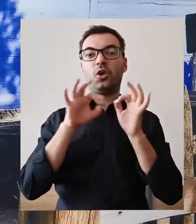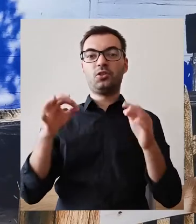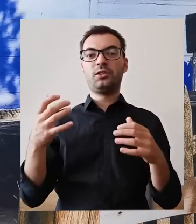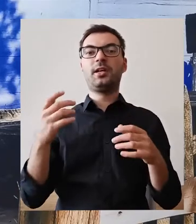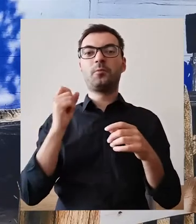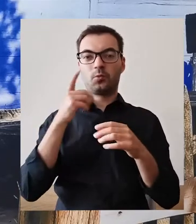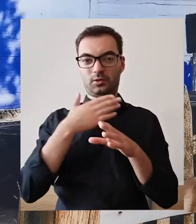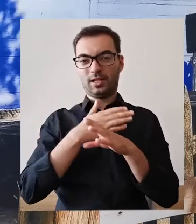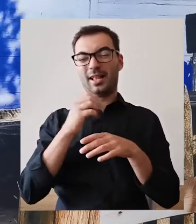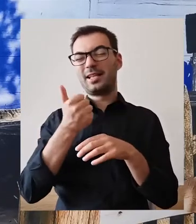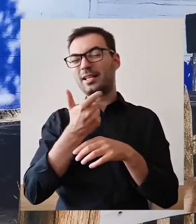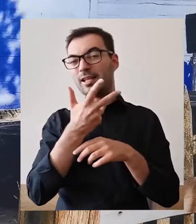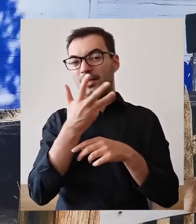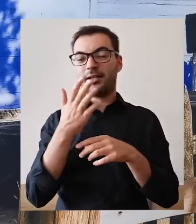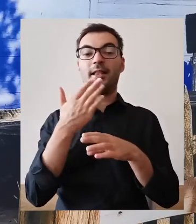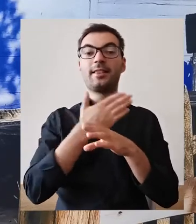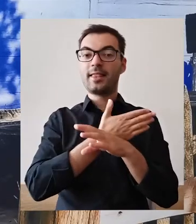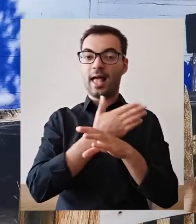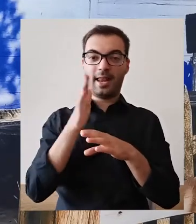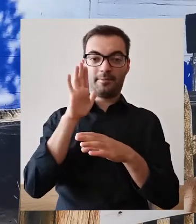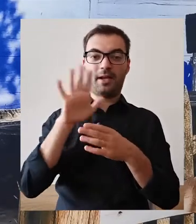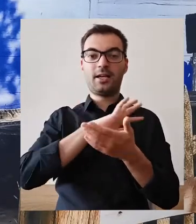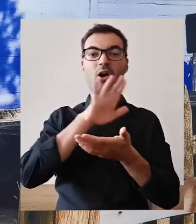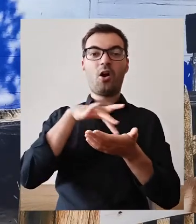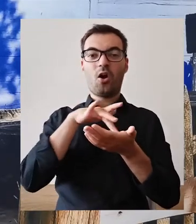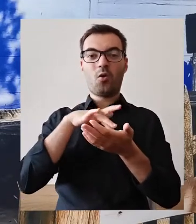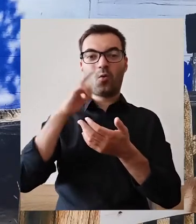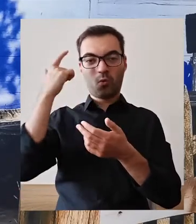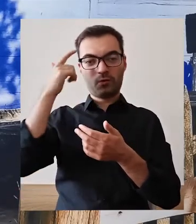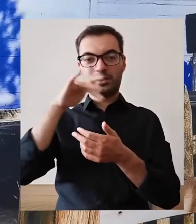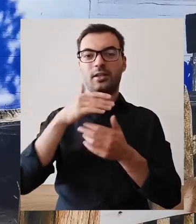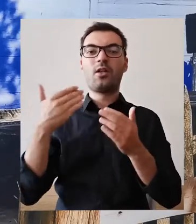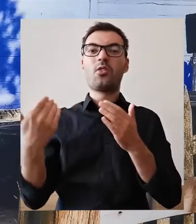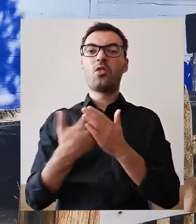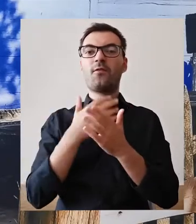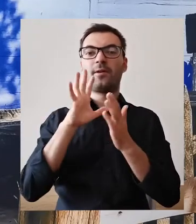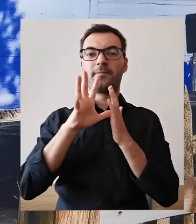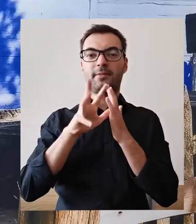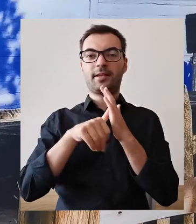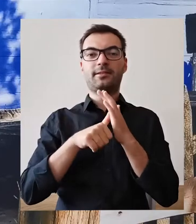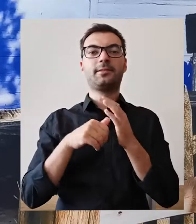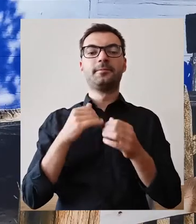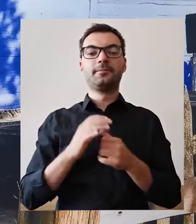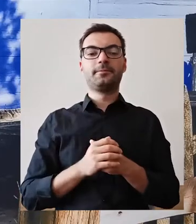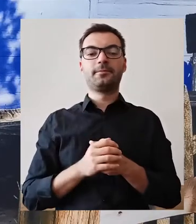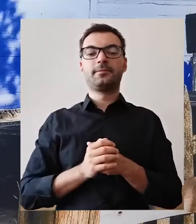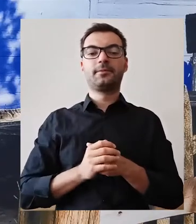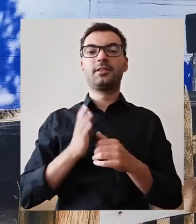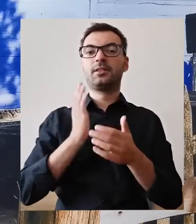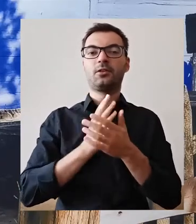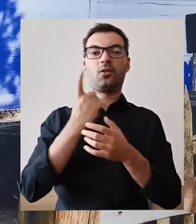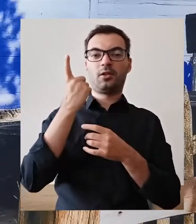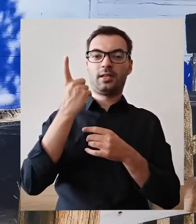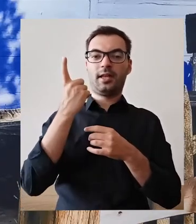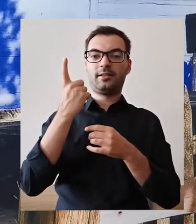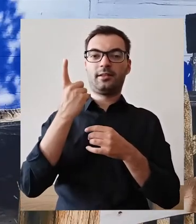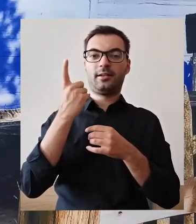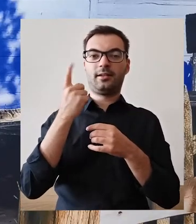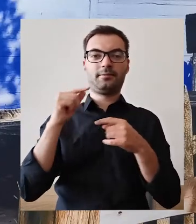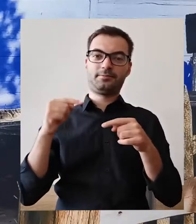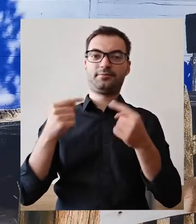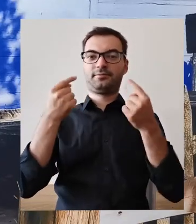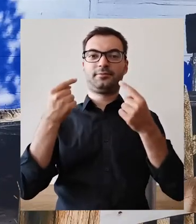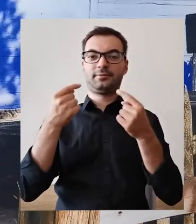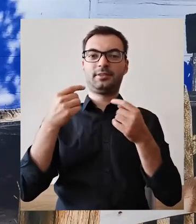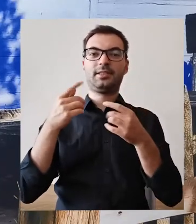i nadal mają swoją siedzibę w nowym mieście nad piwnicą tylko jedną z nich poszło schizmy więc